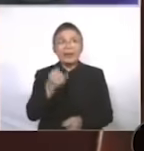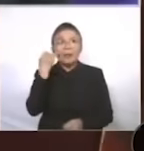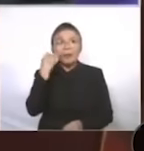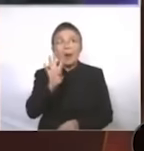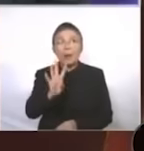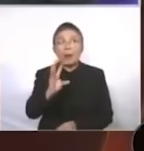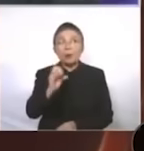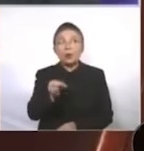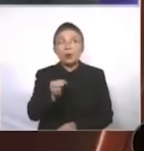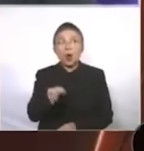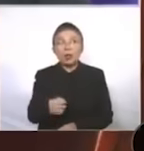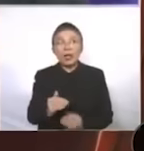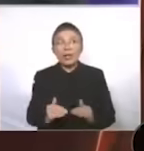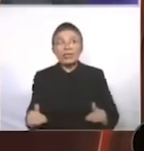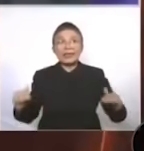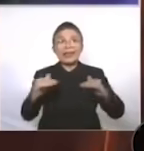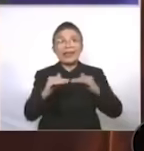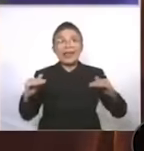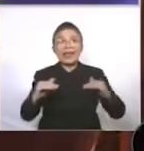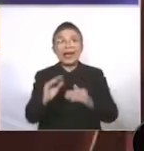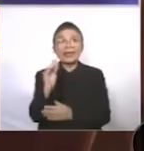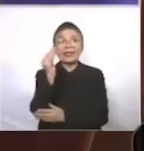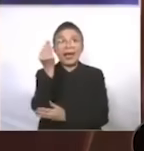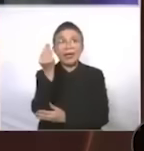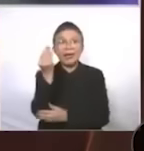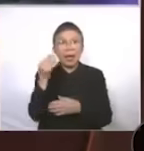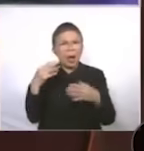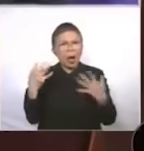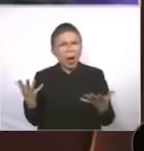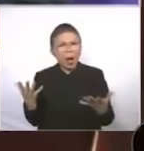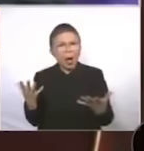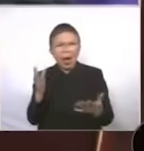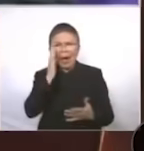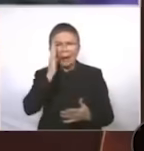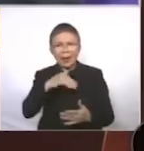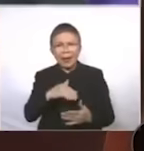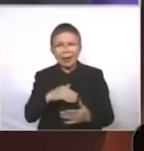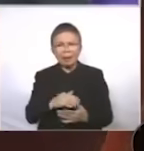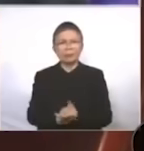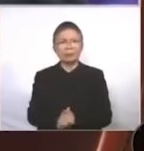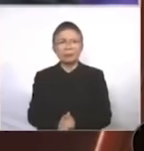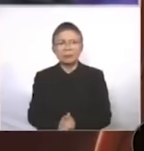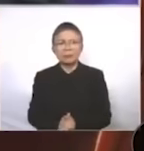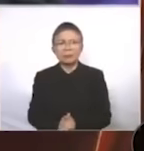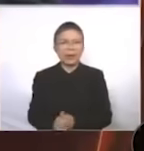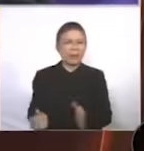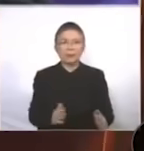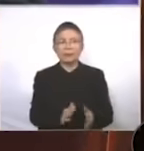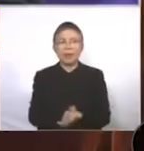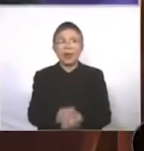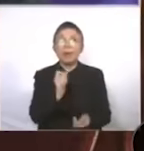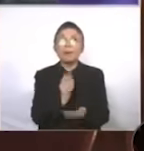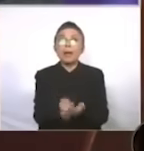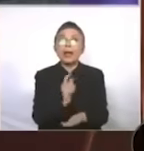sebagainya tetapi posisinya masih segitu kalau diboling habis mereka dan yang menjadi masalah itu pemirsa